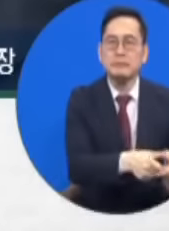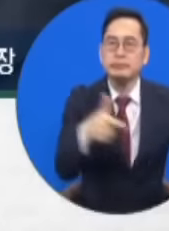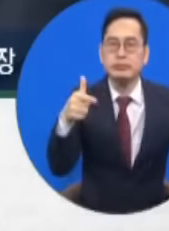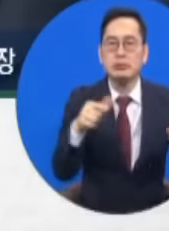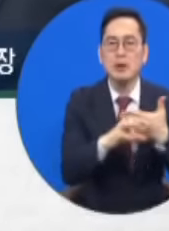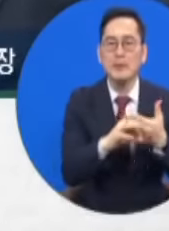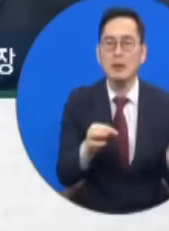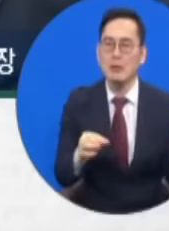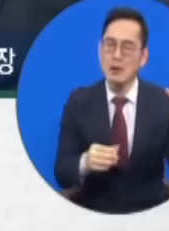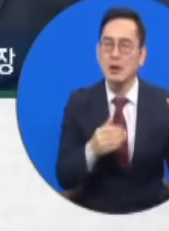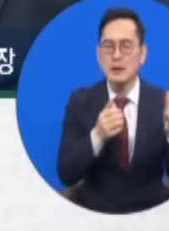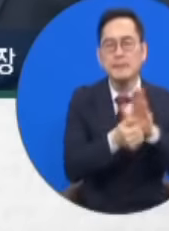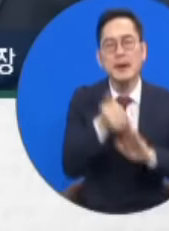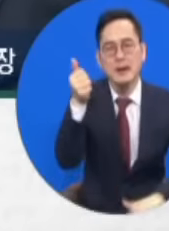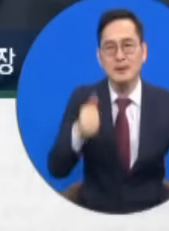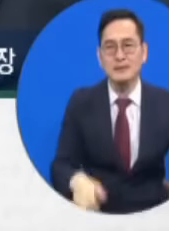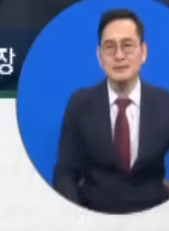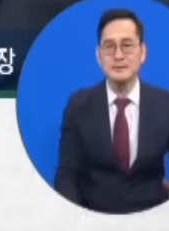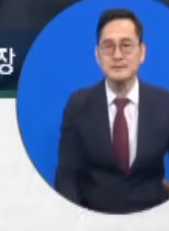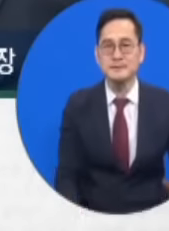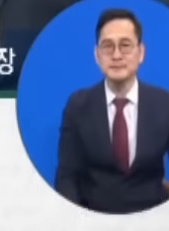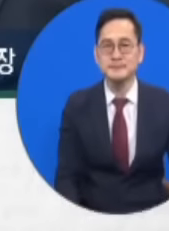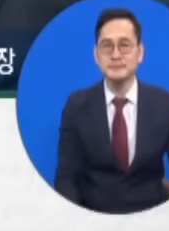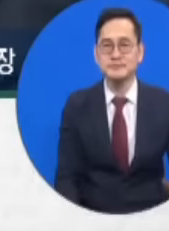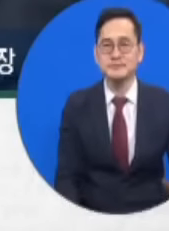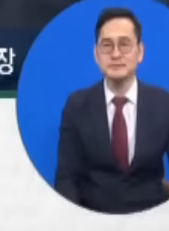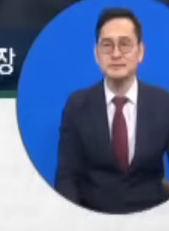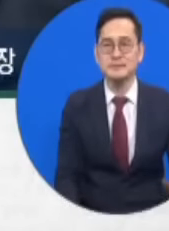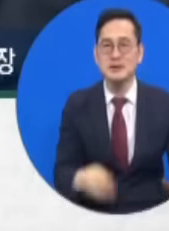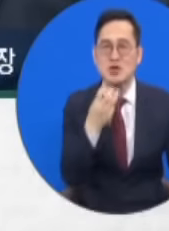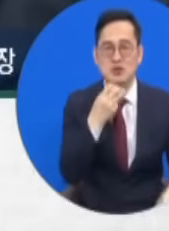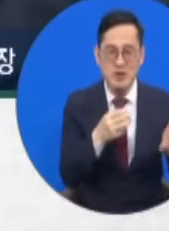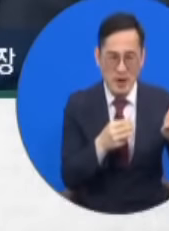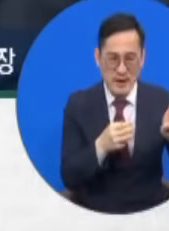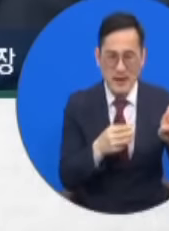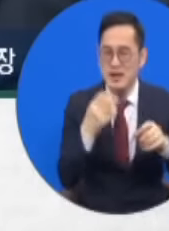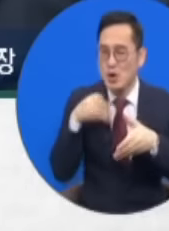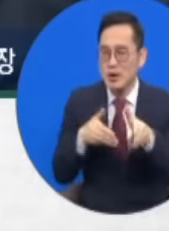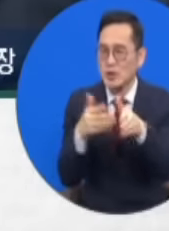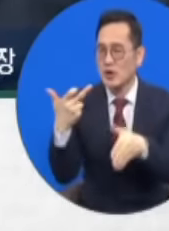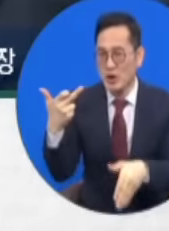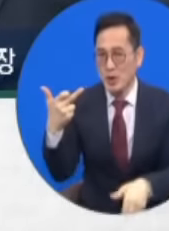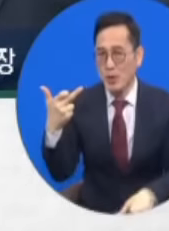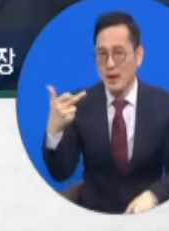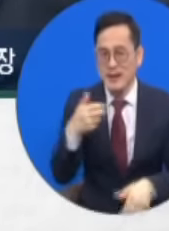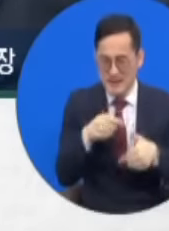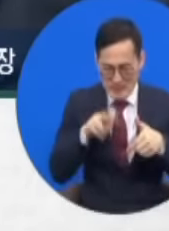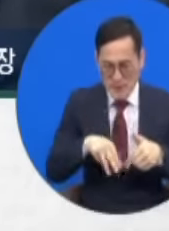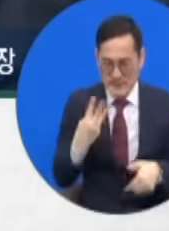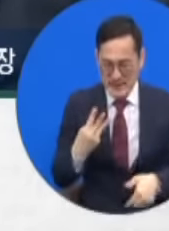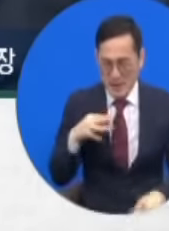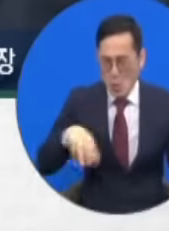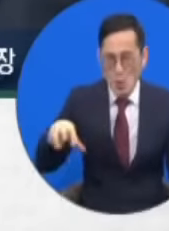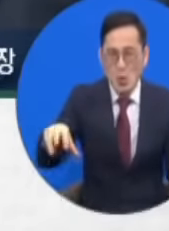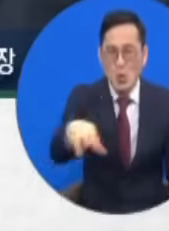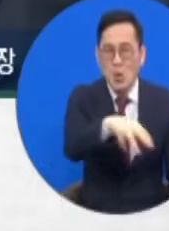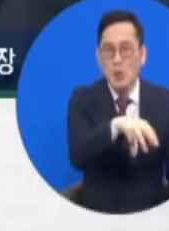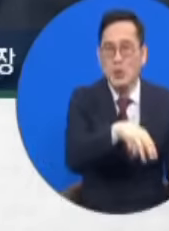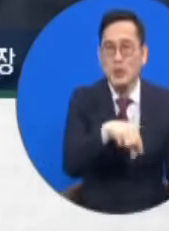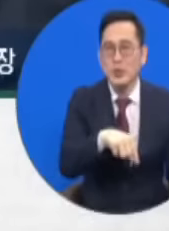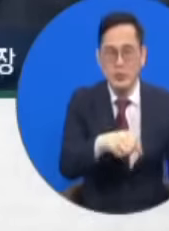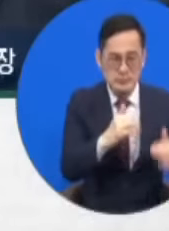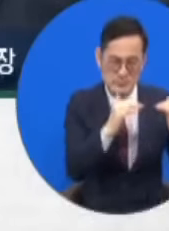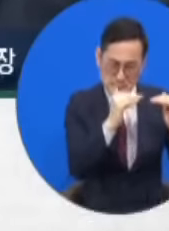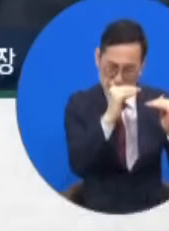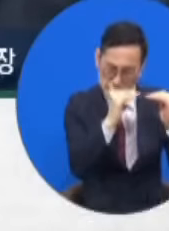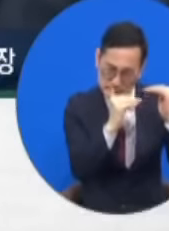불구하고 이재명 대표가 직접 이 서울 11개, 경기도 17개, 인천 3개 등등에서 전국에서 초박빙